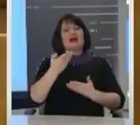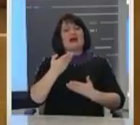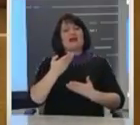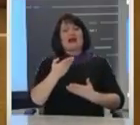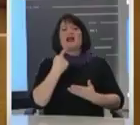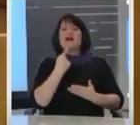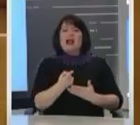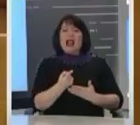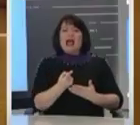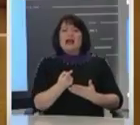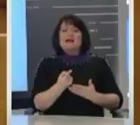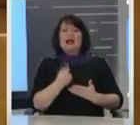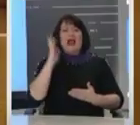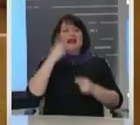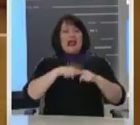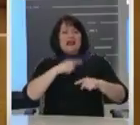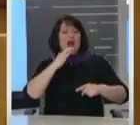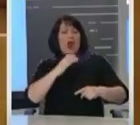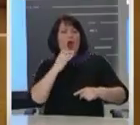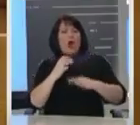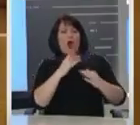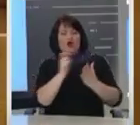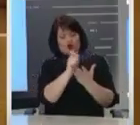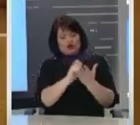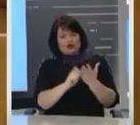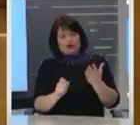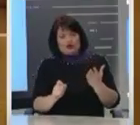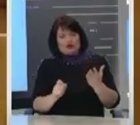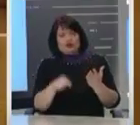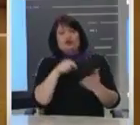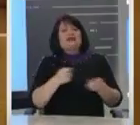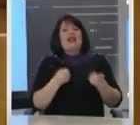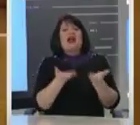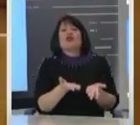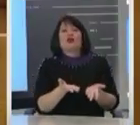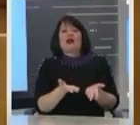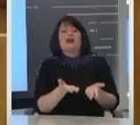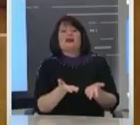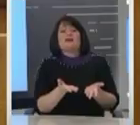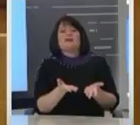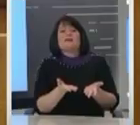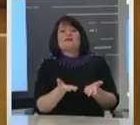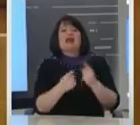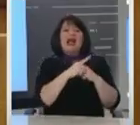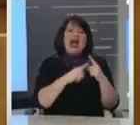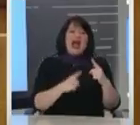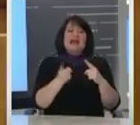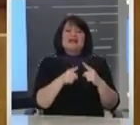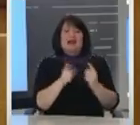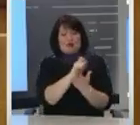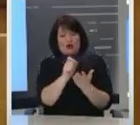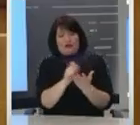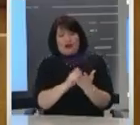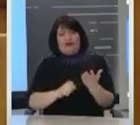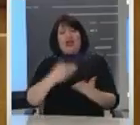λαθεμένα καθαρευουσιάνικά του, οι οποίοι θα μείνουν άνεργοι. Τι θα κάνει δηλαδή ο Γιάννης Χάρης και οι άλλοι σοβαροί σχολιογράφοι,